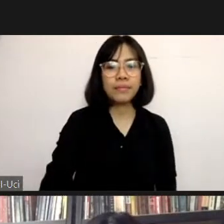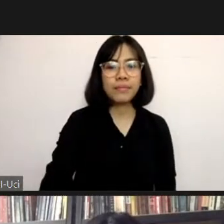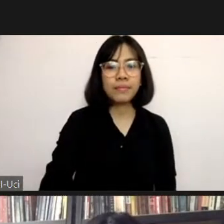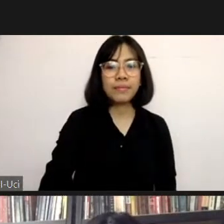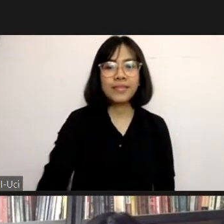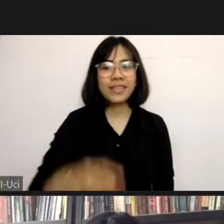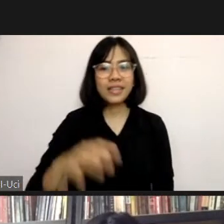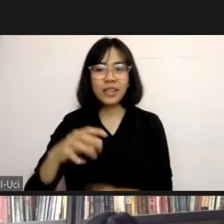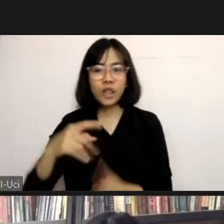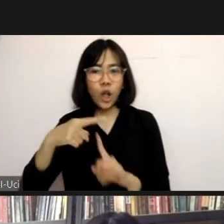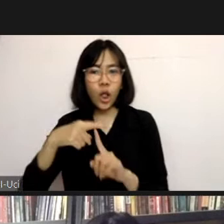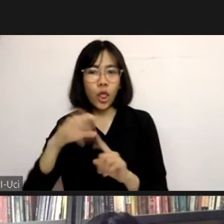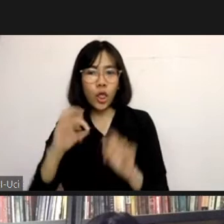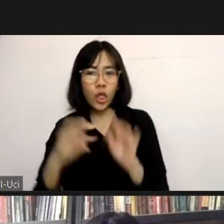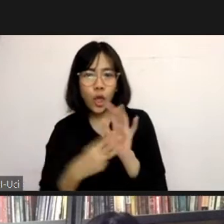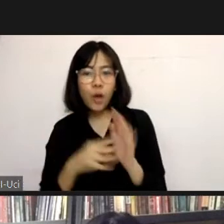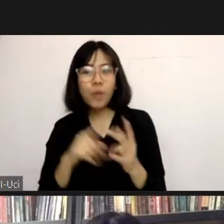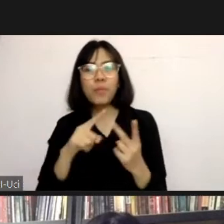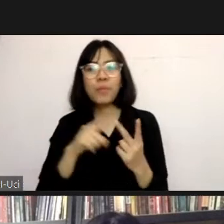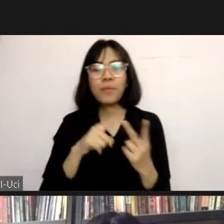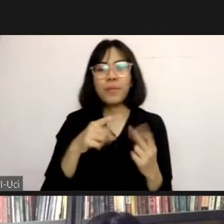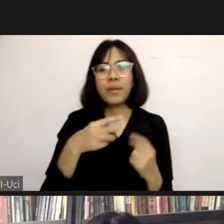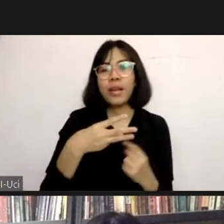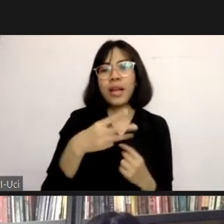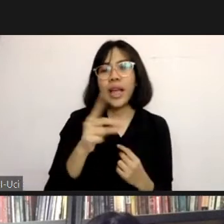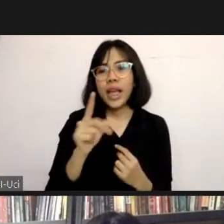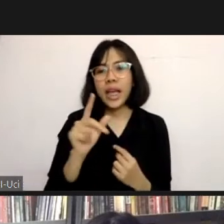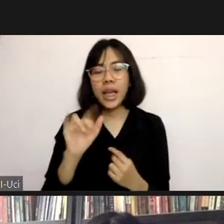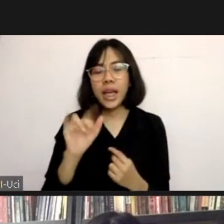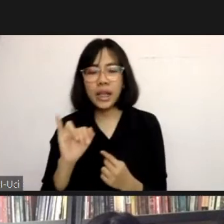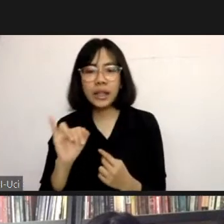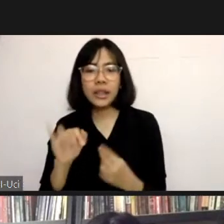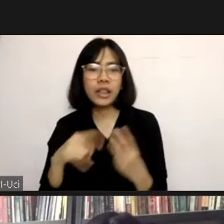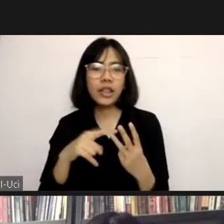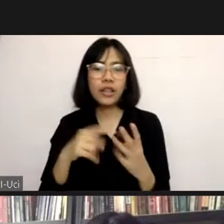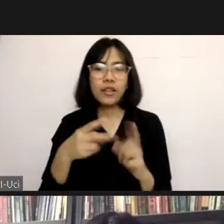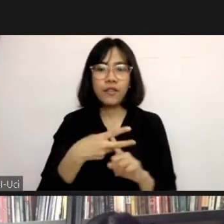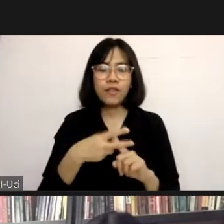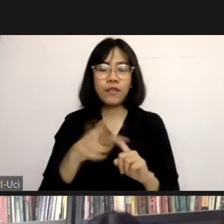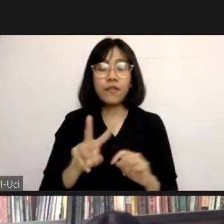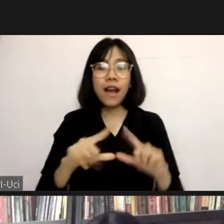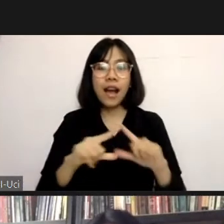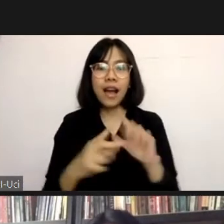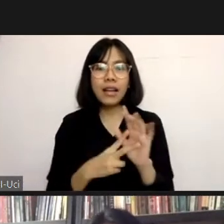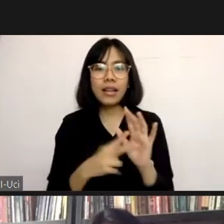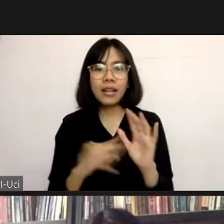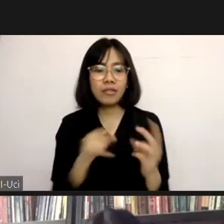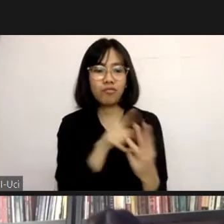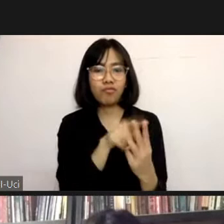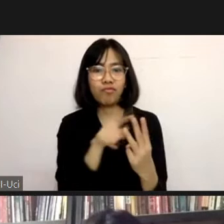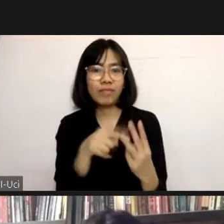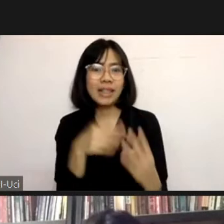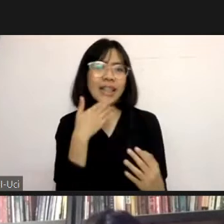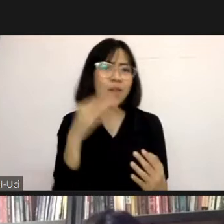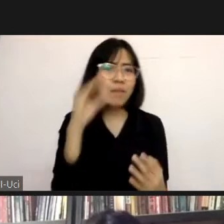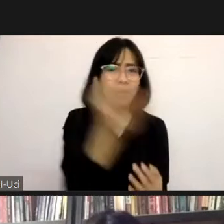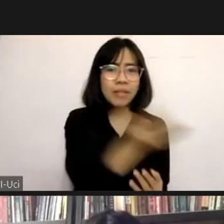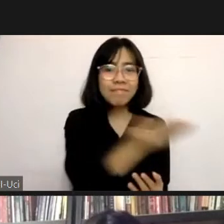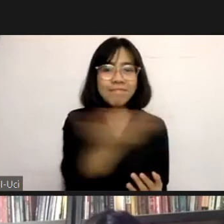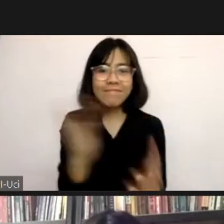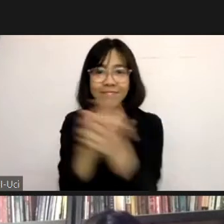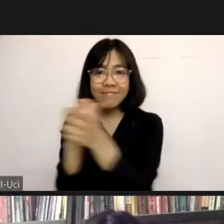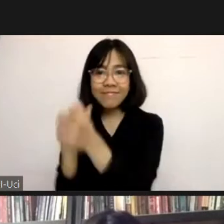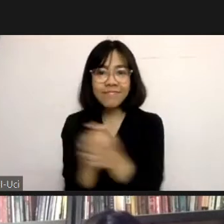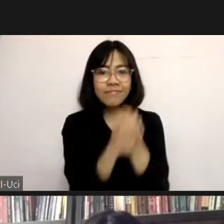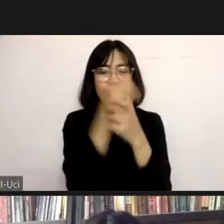Tom, Mas Eri, Mbak Fani, selamat pagi dan salam sejahtera untuk kita